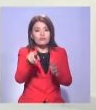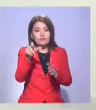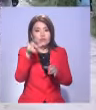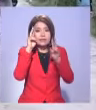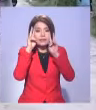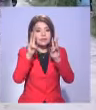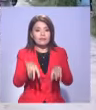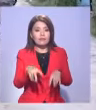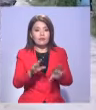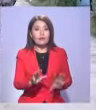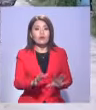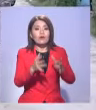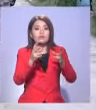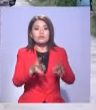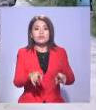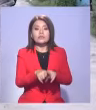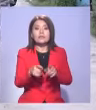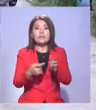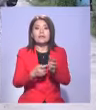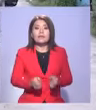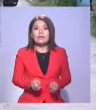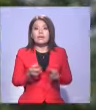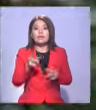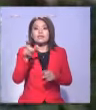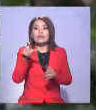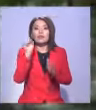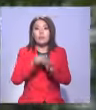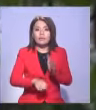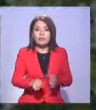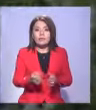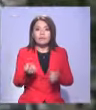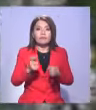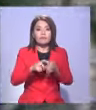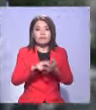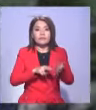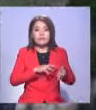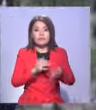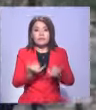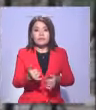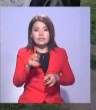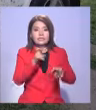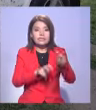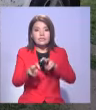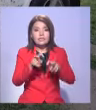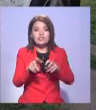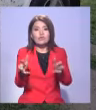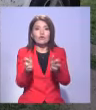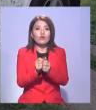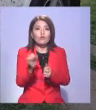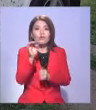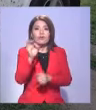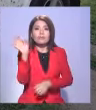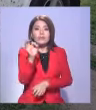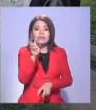емес. Оқиғаға қатысты қылмыстық кодекстің адам өлтіру бабы бойынша іс тіркелді. Қазіргі уақытта күдіктіні анықтау және оны ұстау бойынша